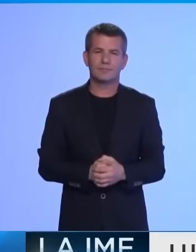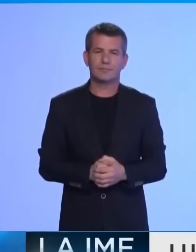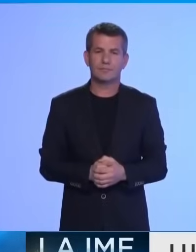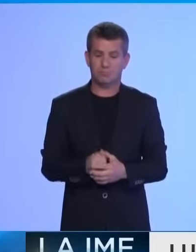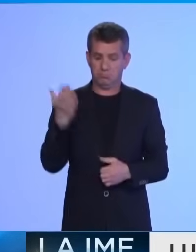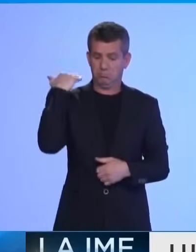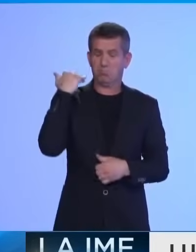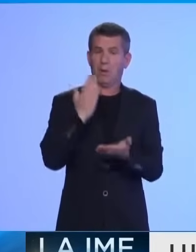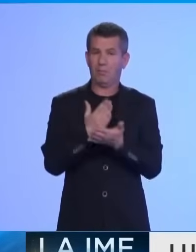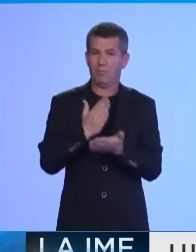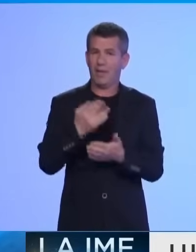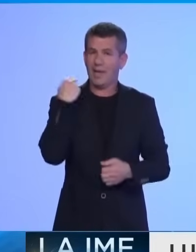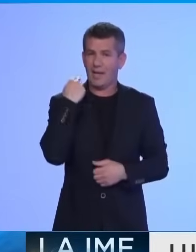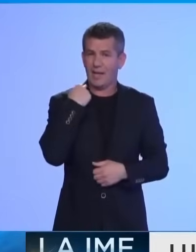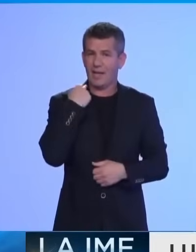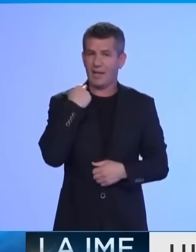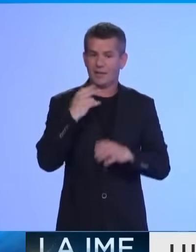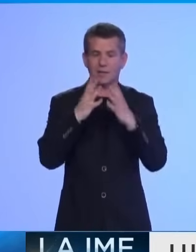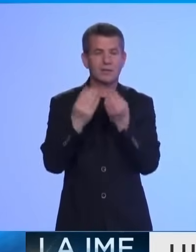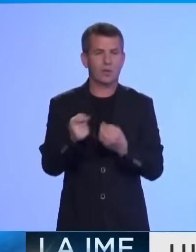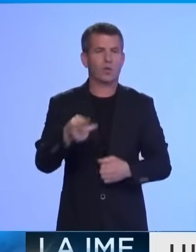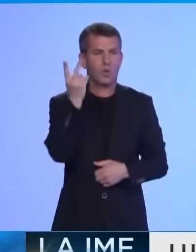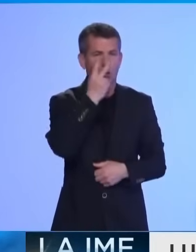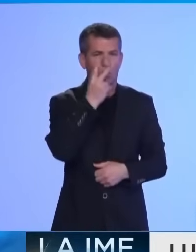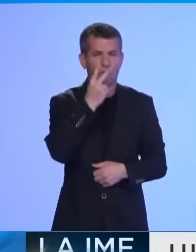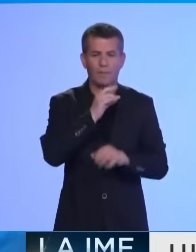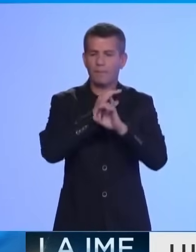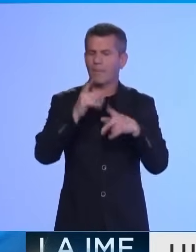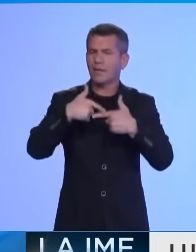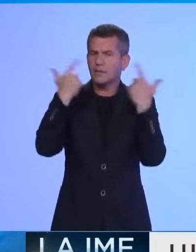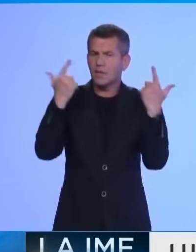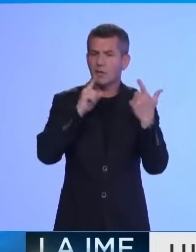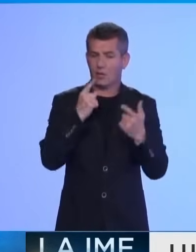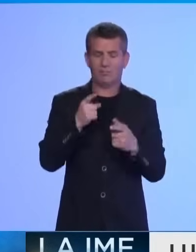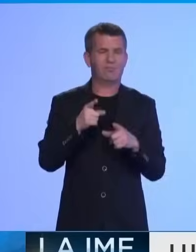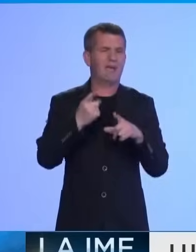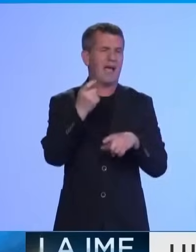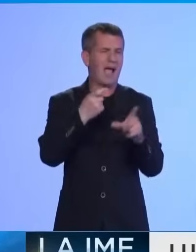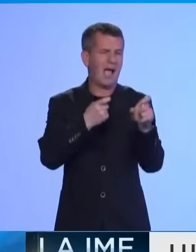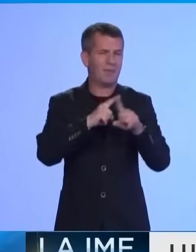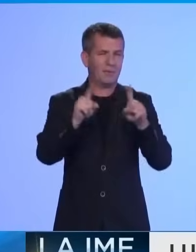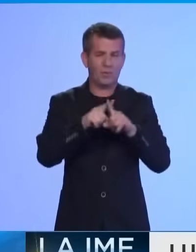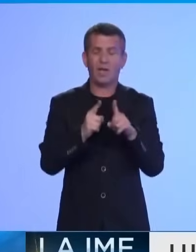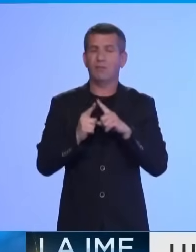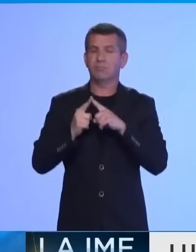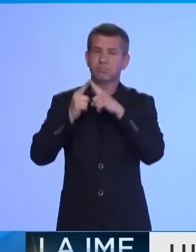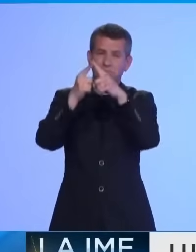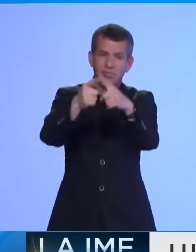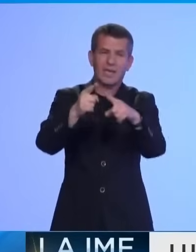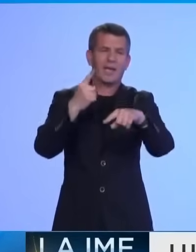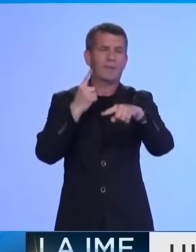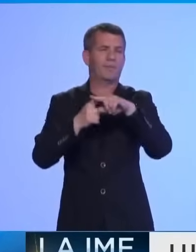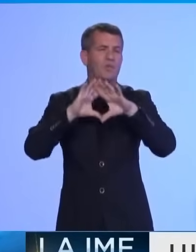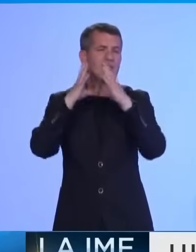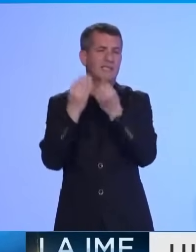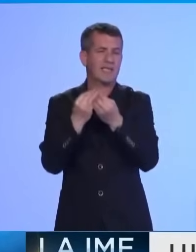Deri më tani, Mbretëria e Bashkuar në përgjithësi ka lënë të kuptohet pa e shprehur qartë se armët si raketa me rreze të gjatë Storm Shadow duhet